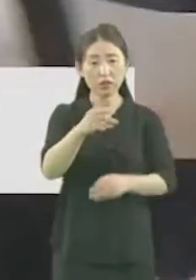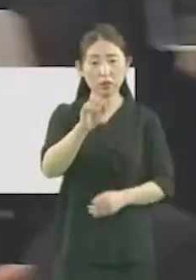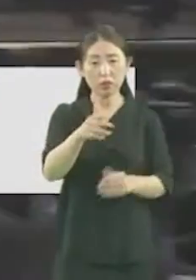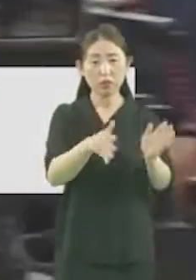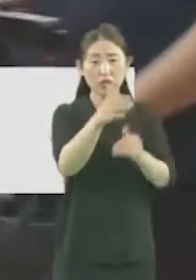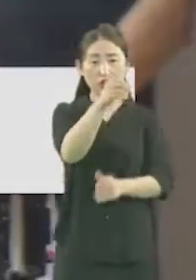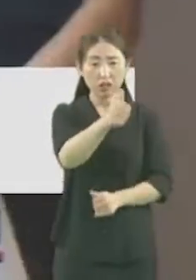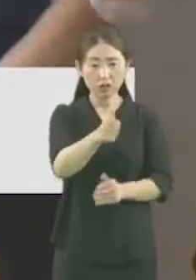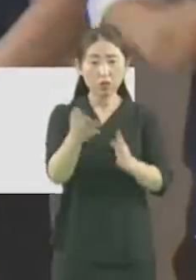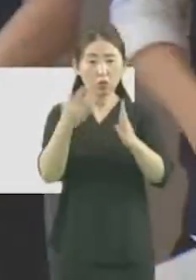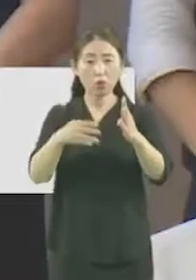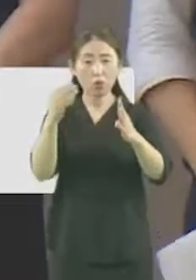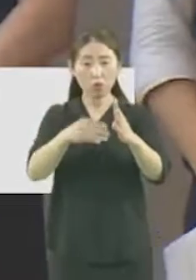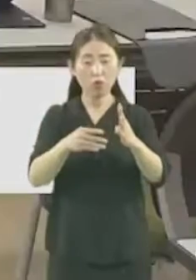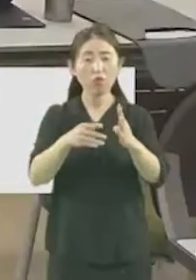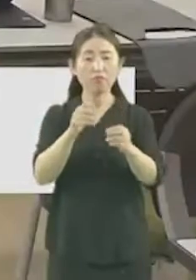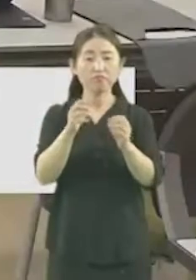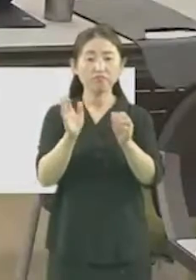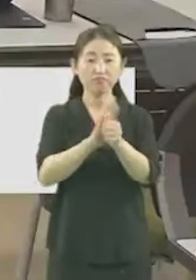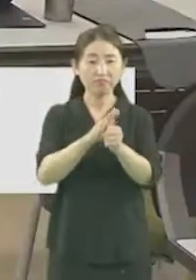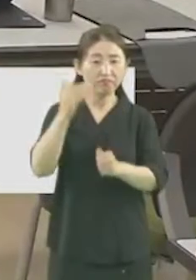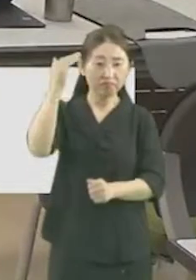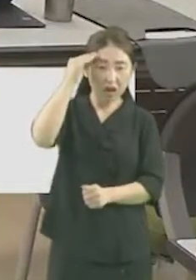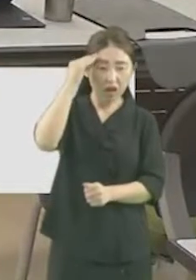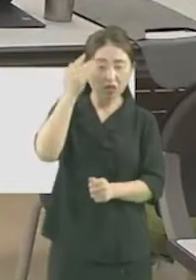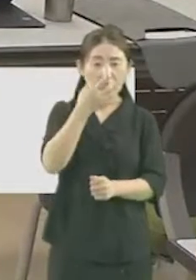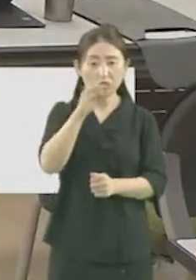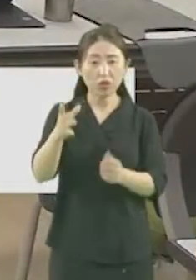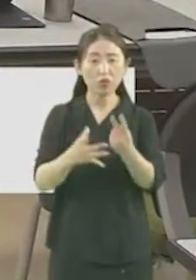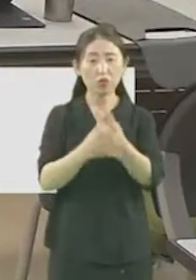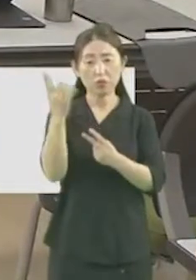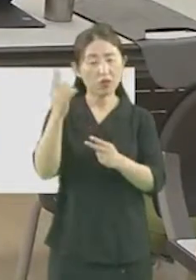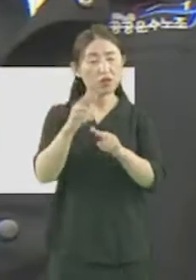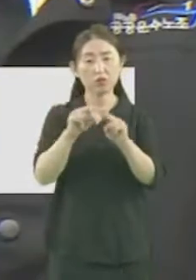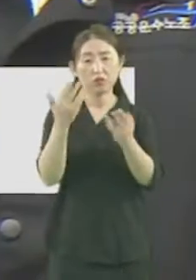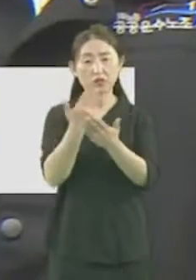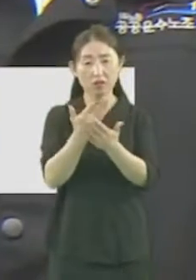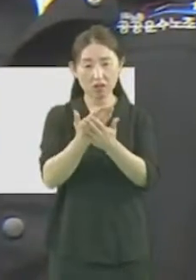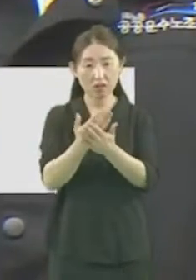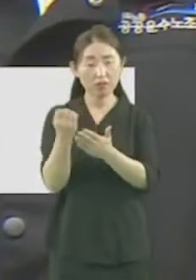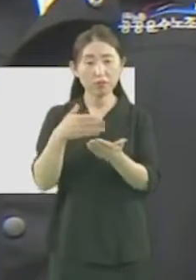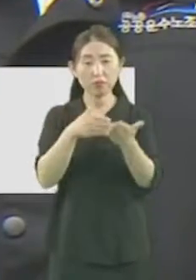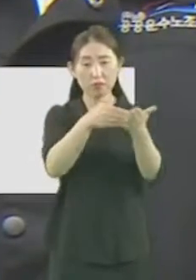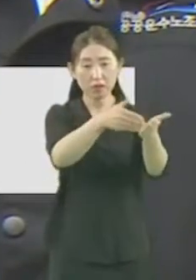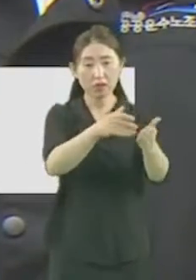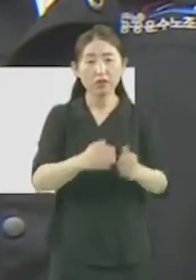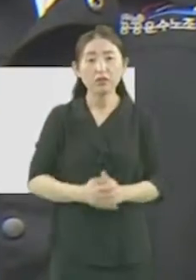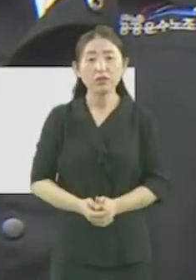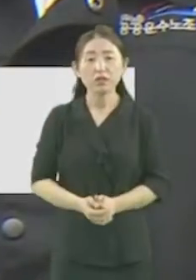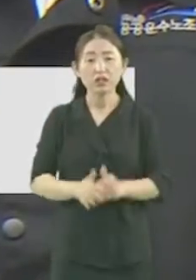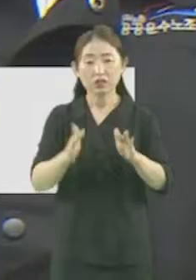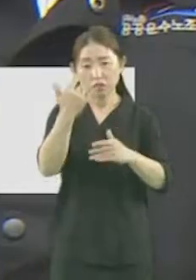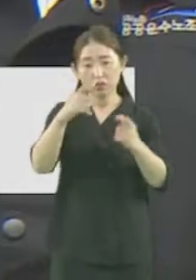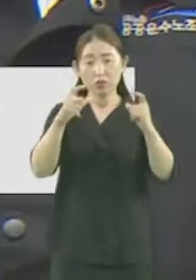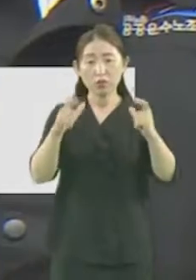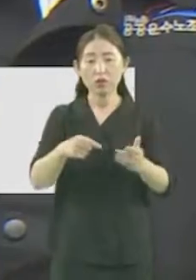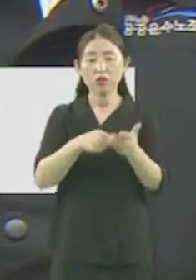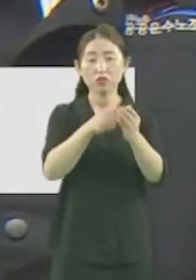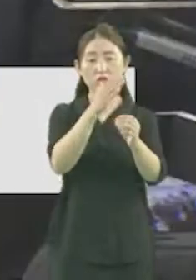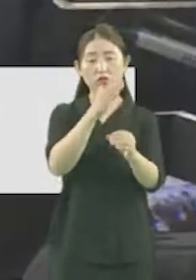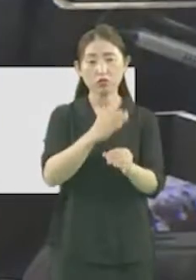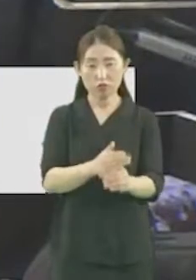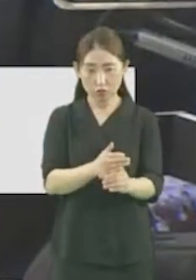지사에 대해 공공성을 훼손하는 일방적인 통폐합 추진을 재고하라고 촉구했습니다. 노조협의회는 현재